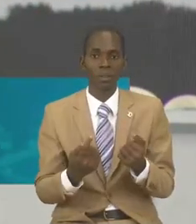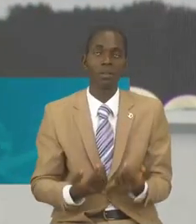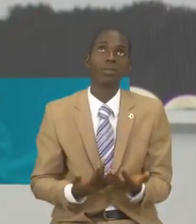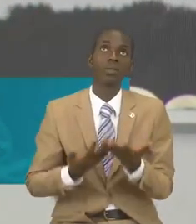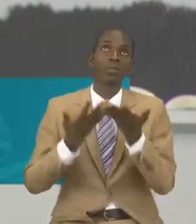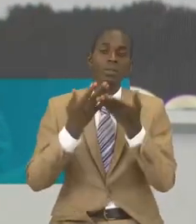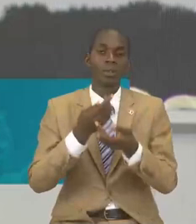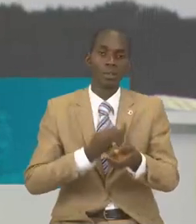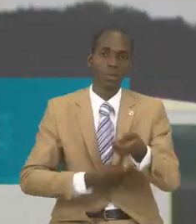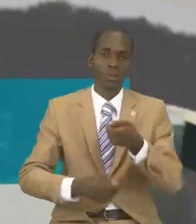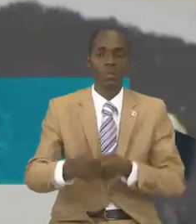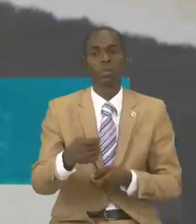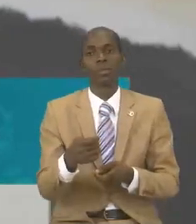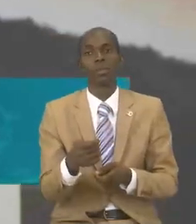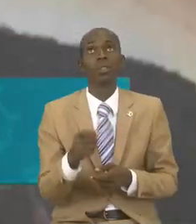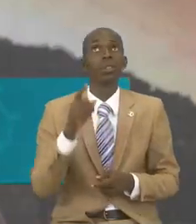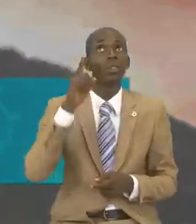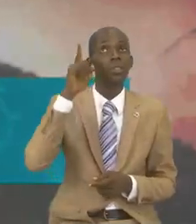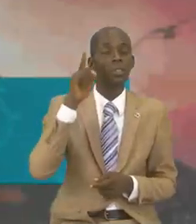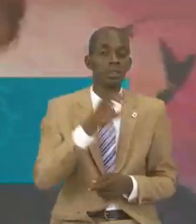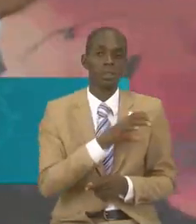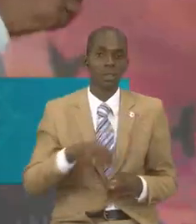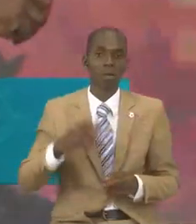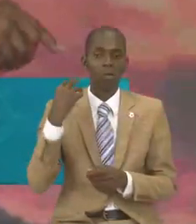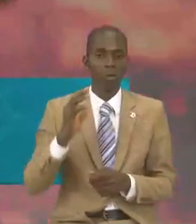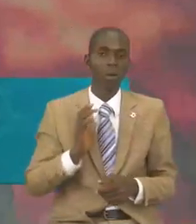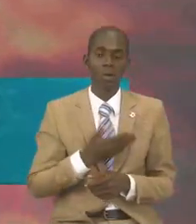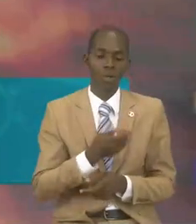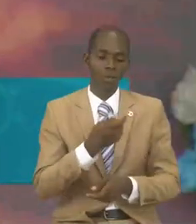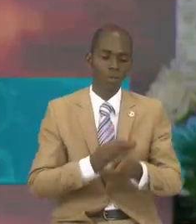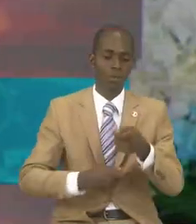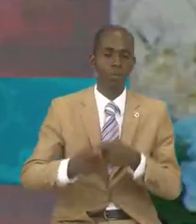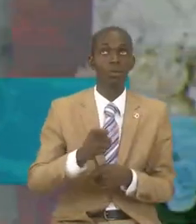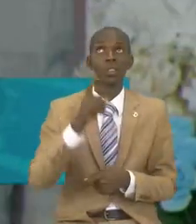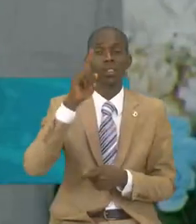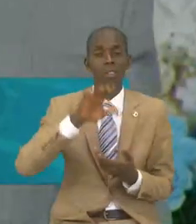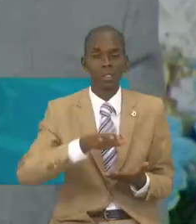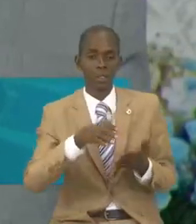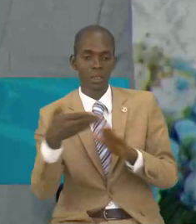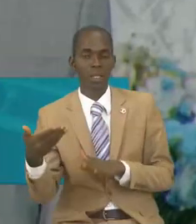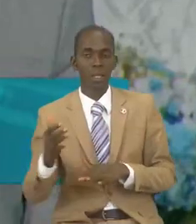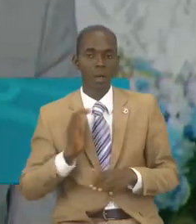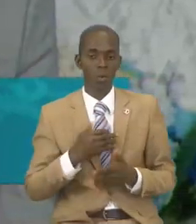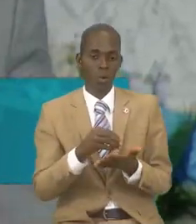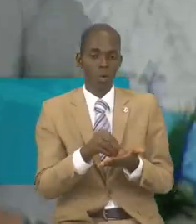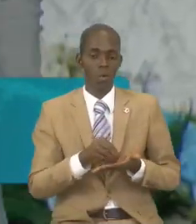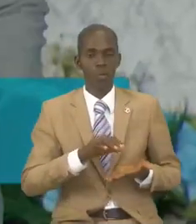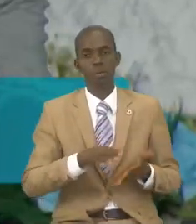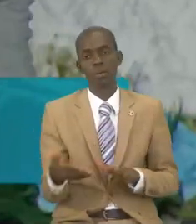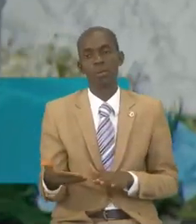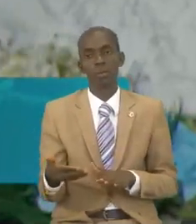le substitut sacrificiel. Il est notre substitut. Il est mort à notre